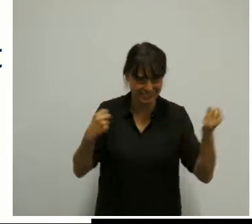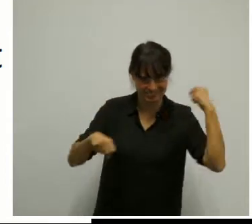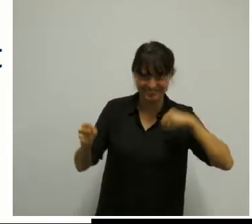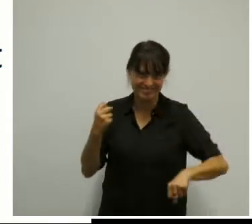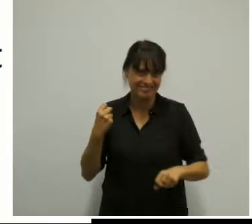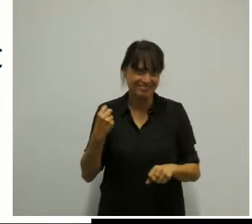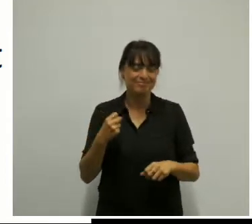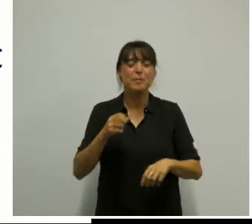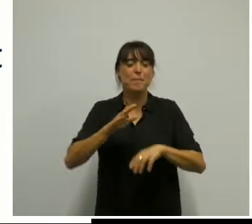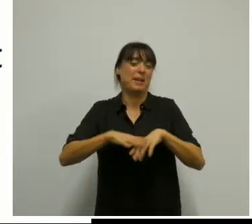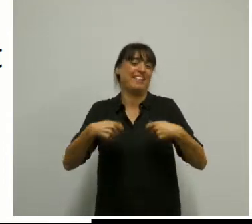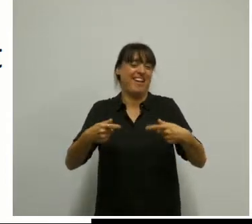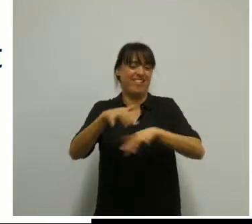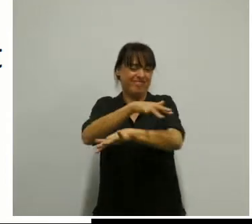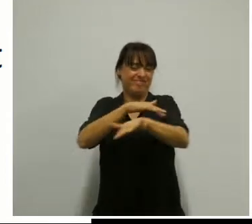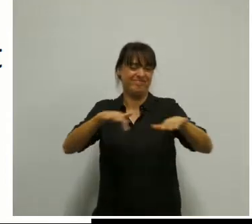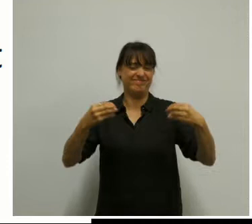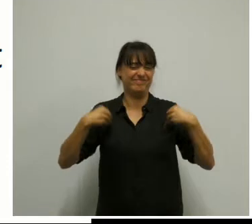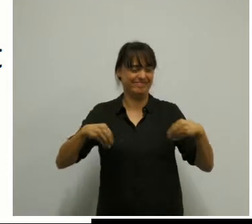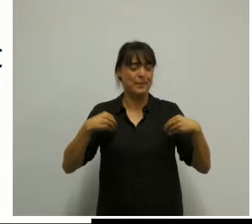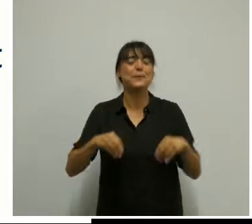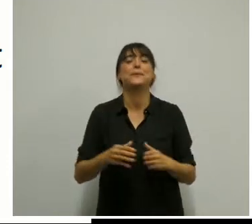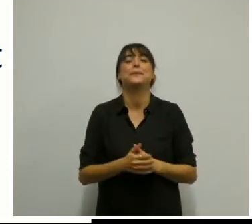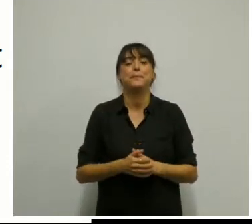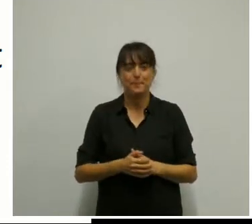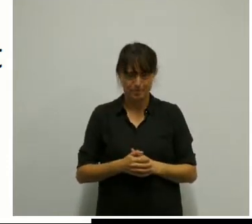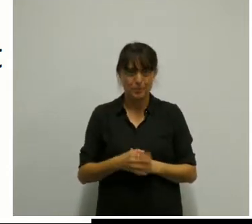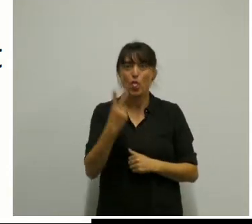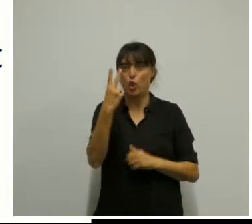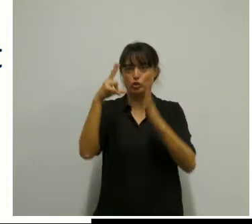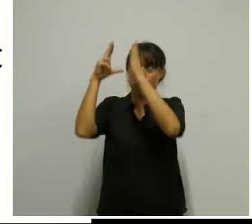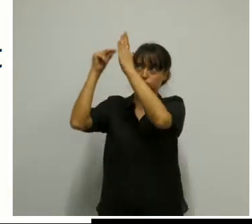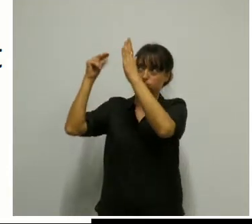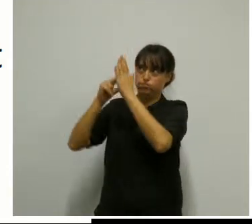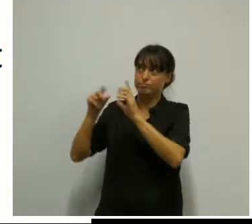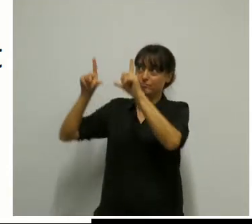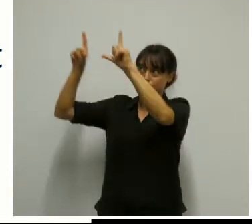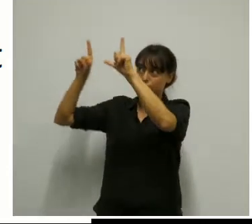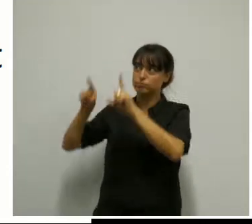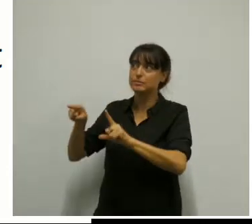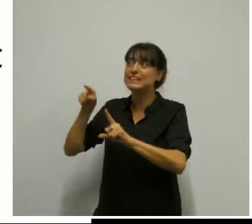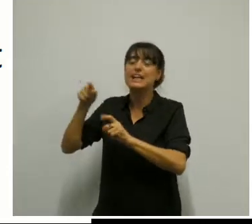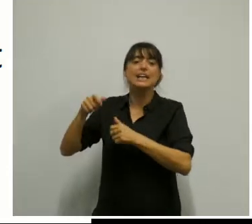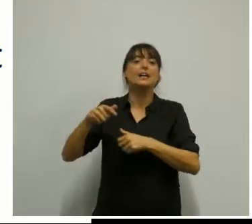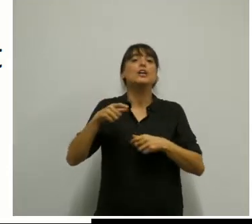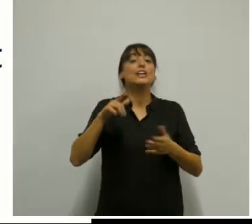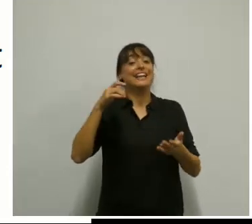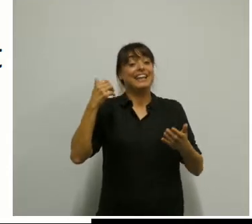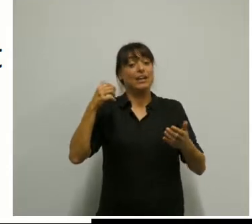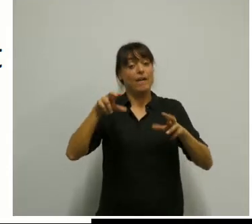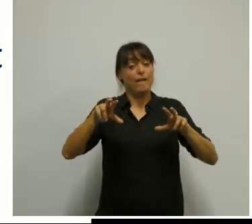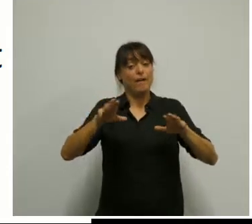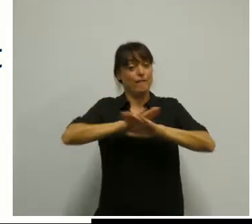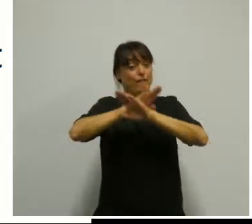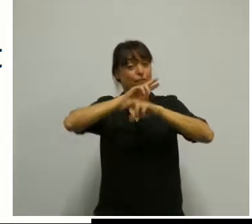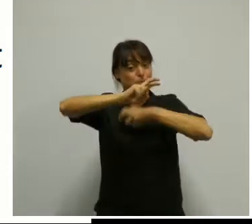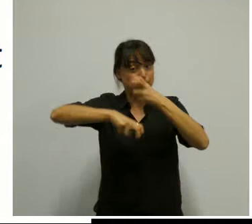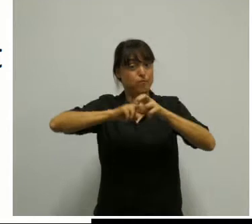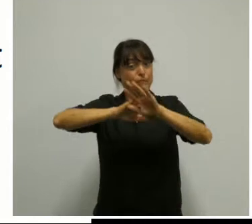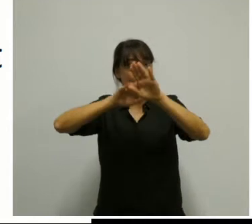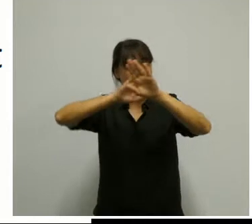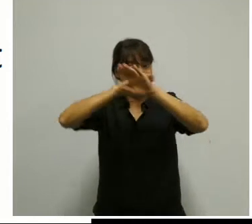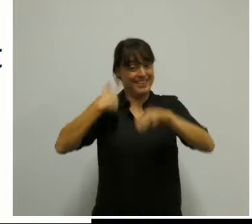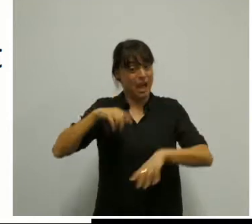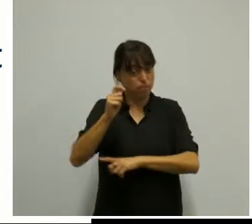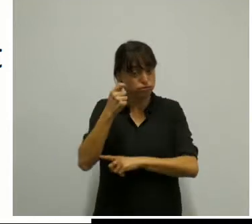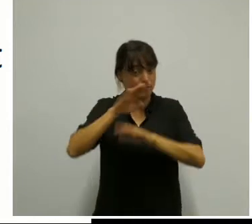I el que vull acabar amb dues diapositives és els reptes que ens queden a les direccions de les escoles un cop fas aquest pati. Perquè és una meravella. Has